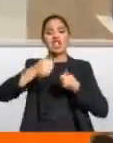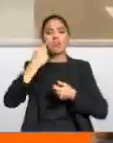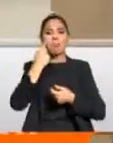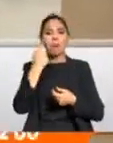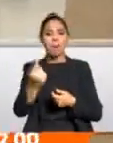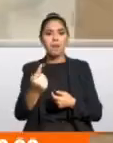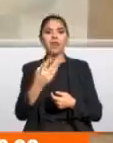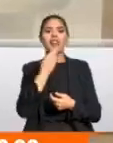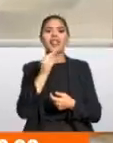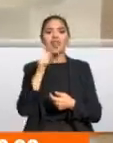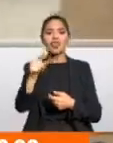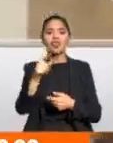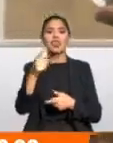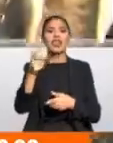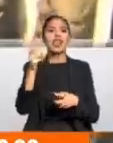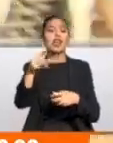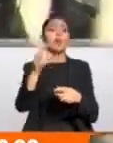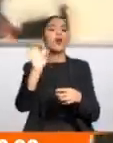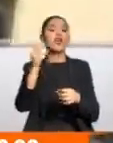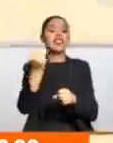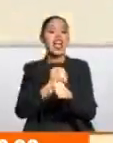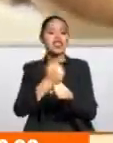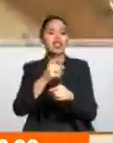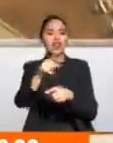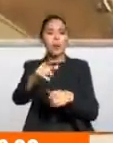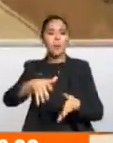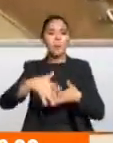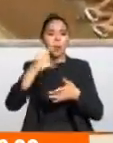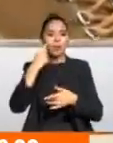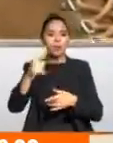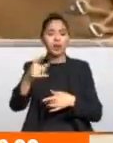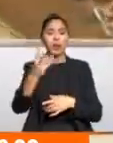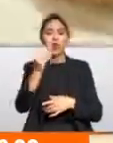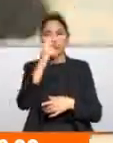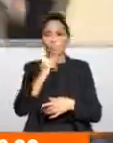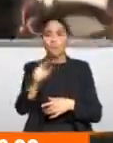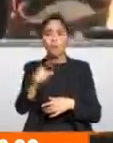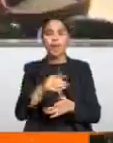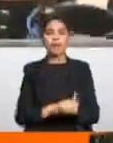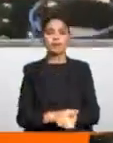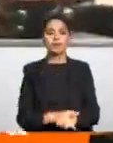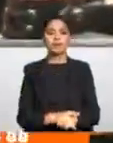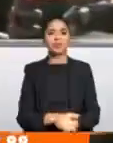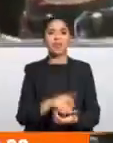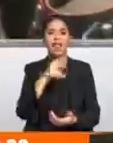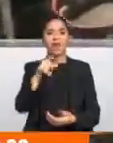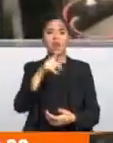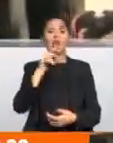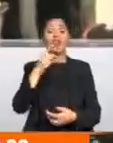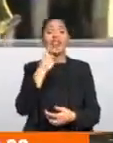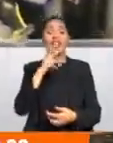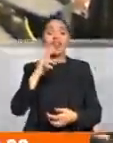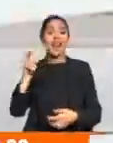bakıyorum. Genç kızlar için taşlı botlara bakıyorum. Bunu mu beğendiniz en çok? Evet, yani bu böyle rugan bir bot. Renkli, bu sene renkler